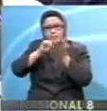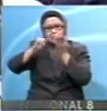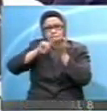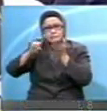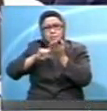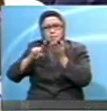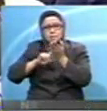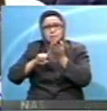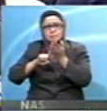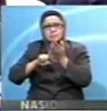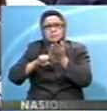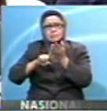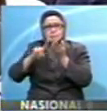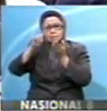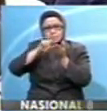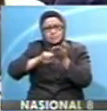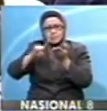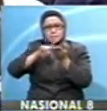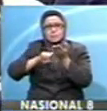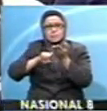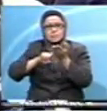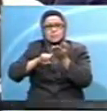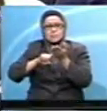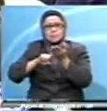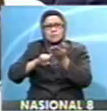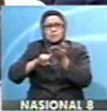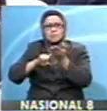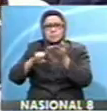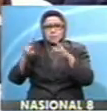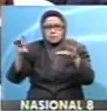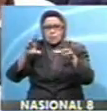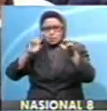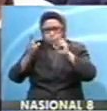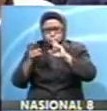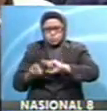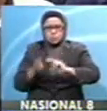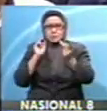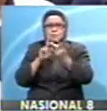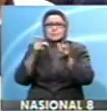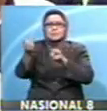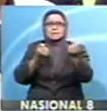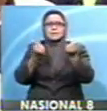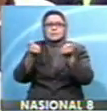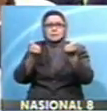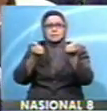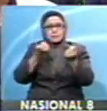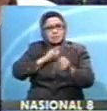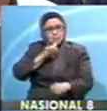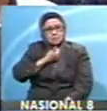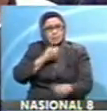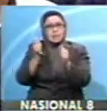mereka-mereka yang membuat pengubahsuaian ke atas struktur kenderaan masing-masing tanpa